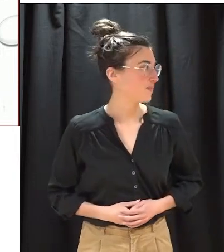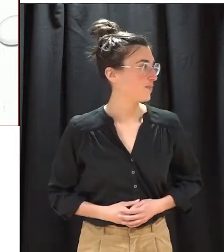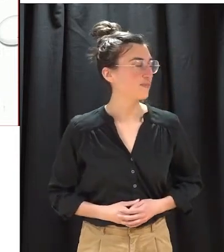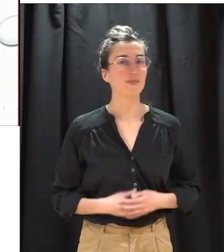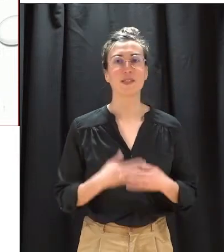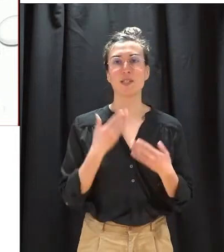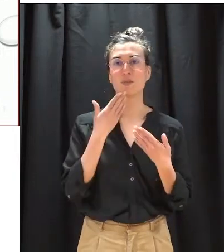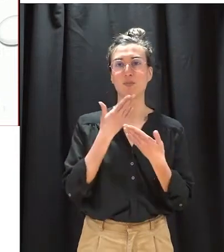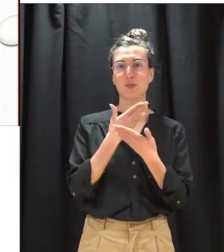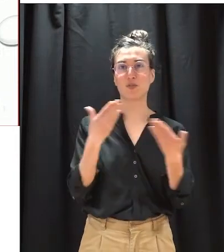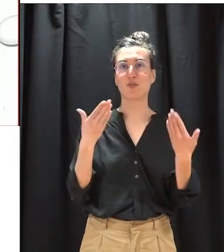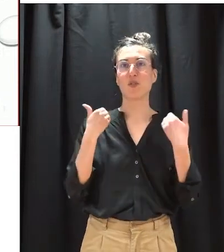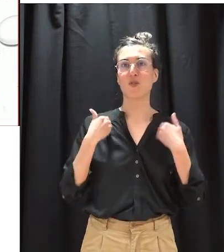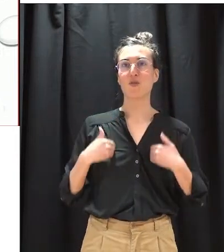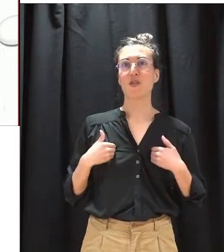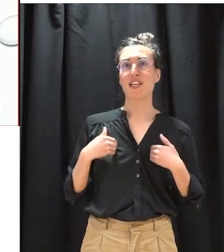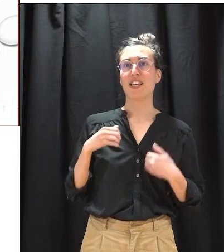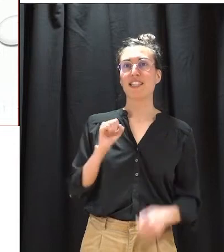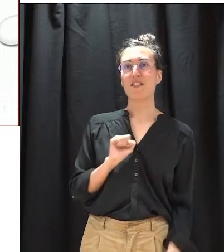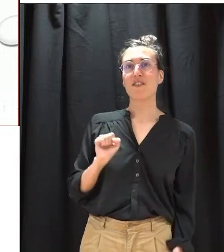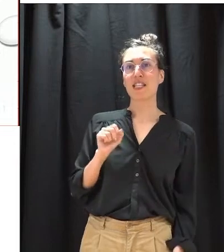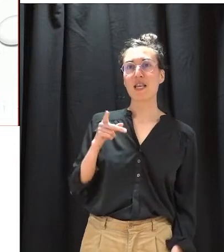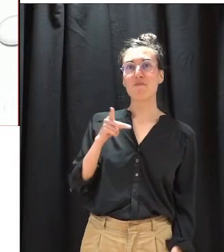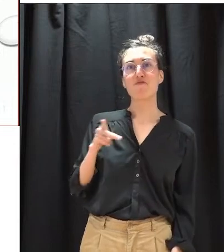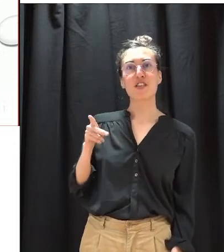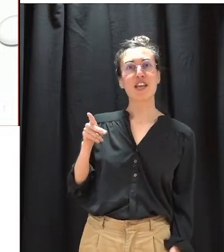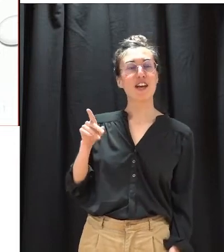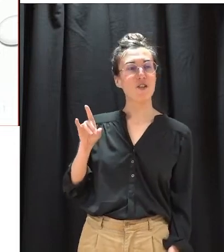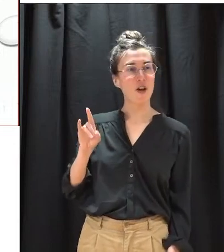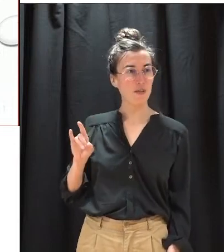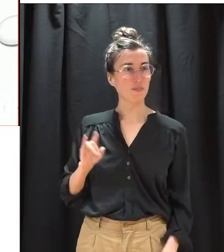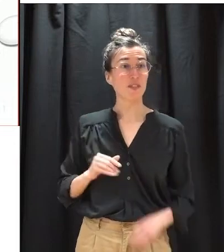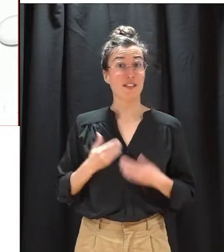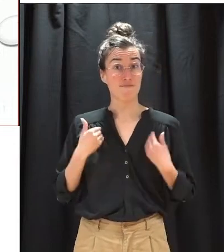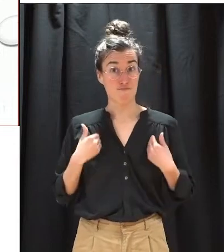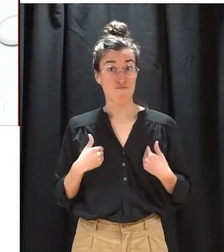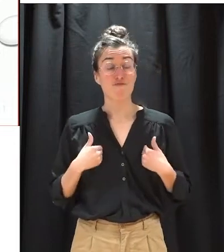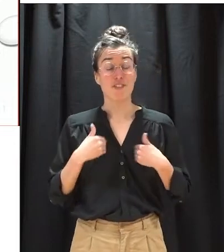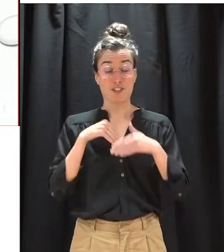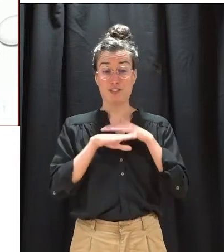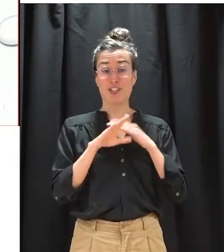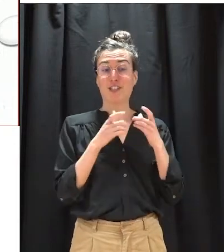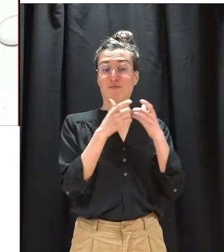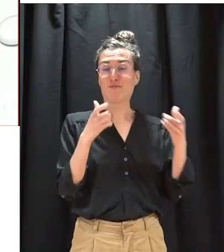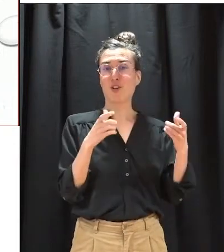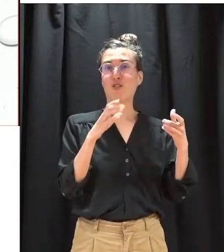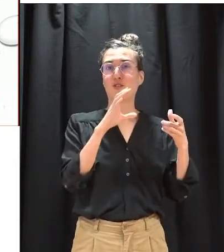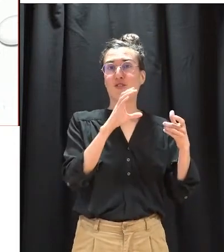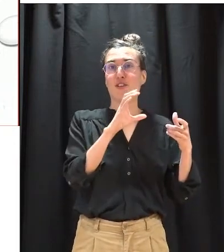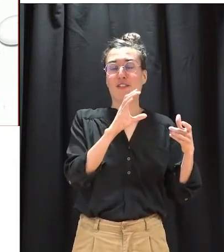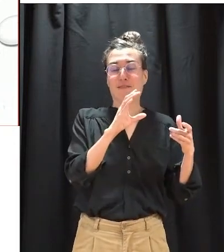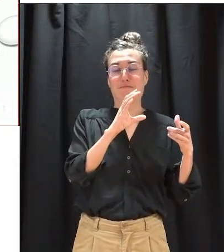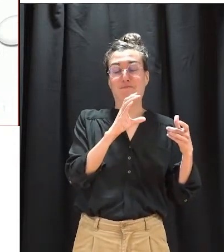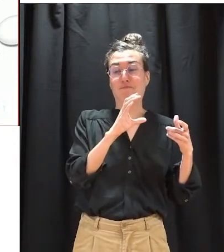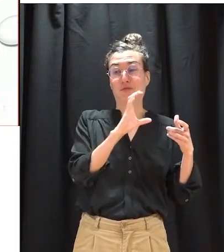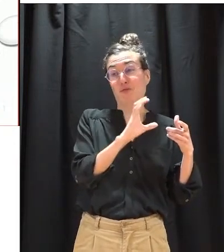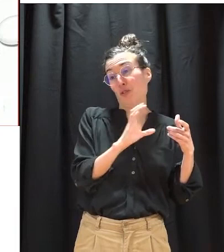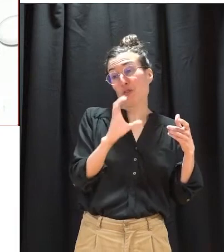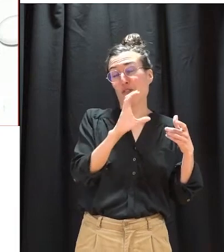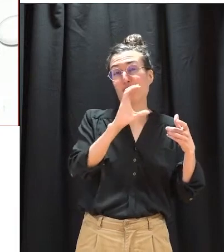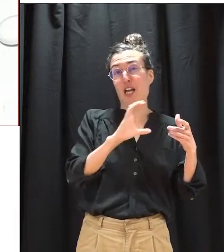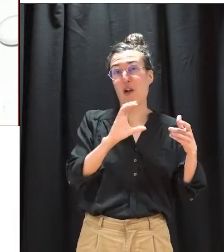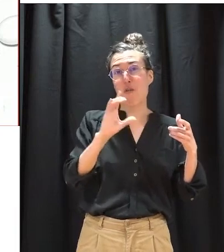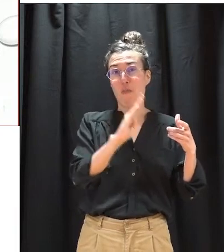Bonjour, donc moi je suis Stéphanie Pouyaoué, donc je suis enseignante spécialisée au Centre Charlotte Blouin à Angers et je suis aussi docteur en psychologie cognitive